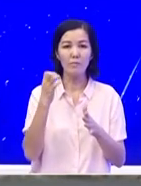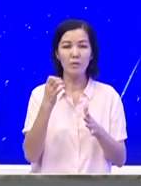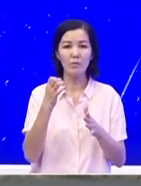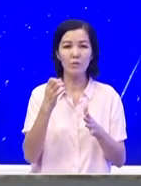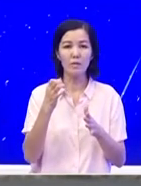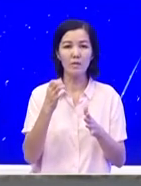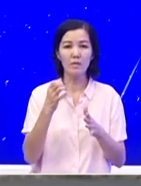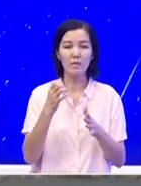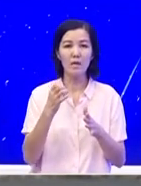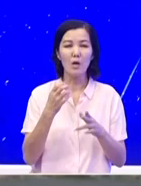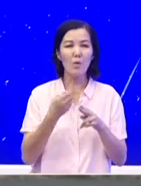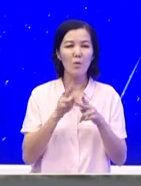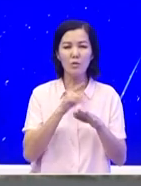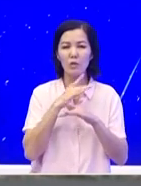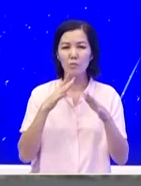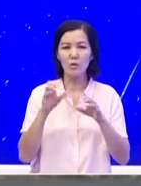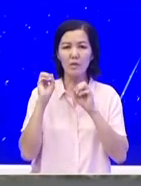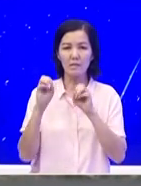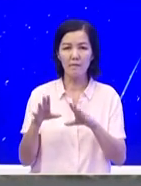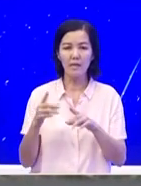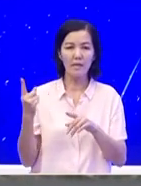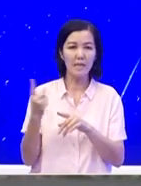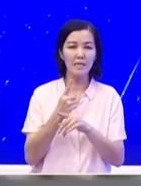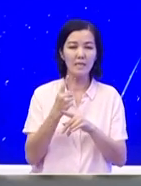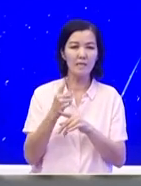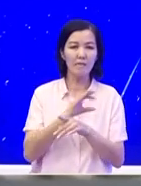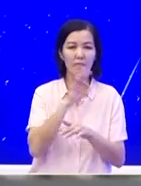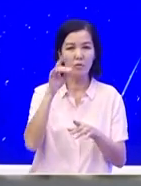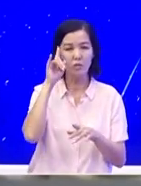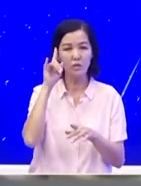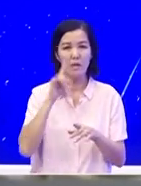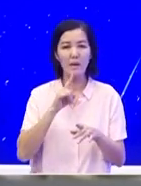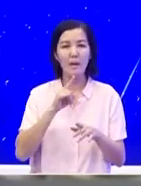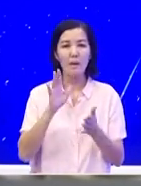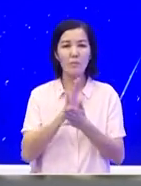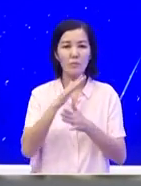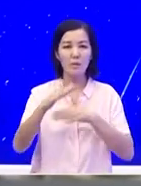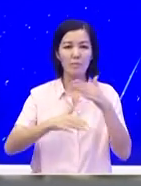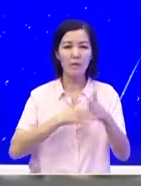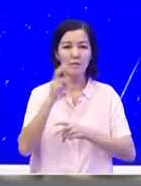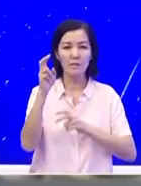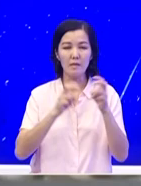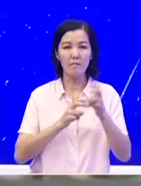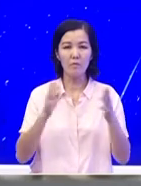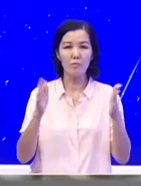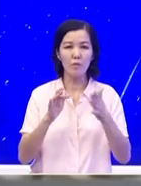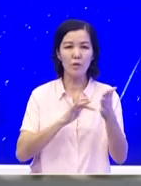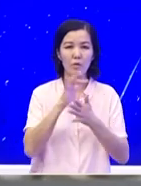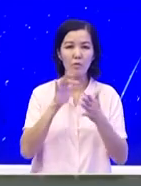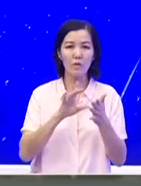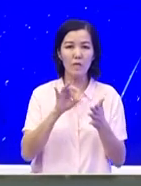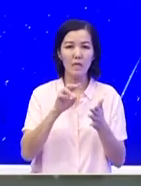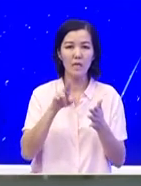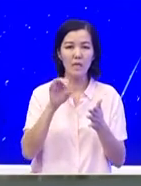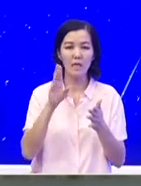500 несанкционированных свалок. А вот единственный на весь Восточный Казахстан мусороперерабатывающий завод запущен в Моногороде Риддер. К борьбе